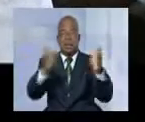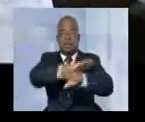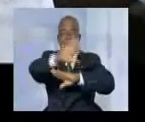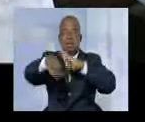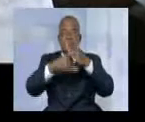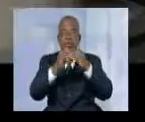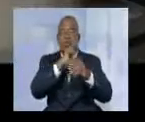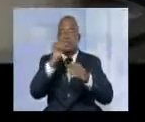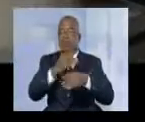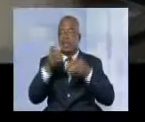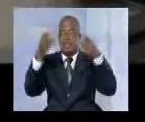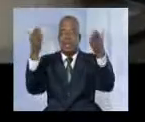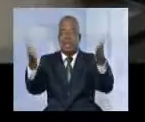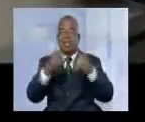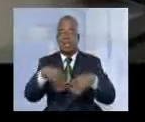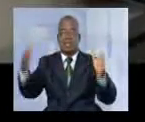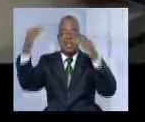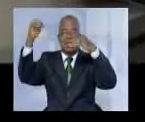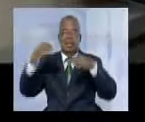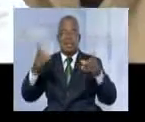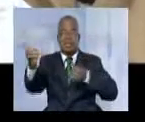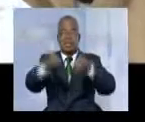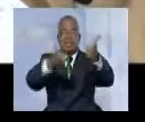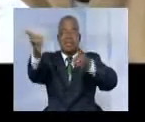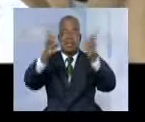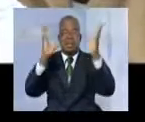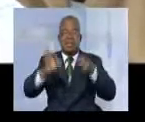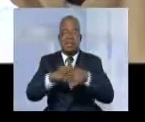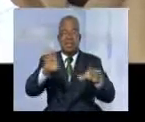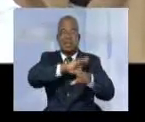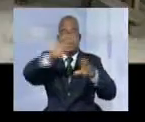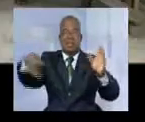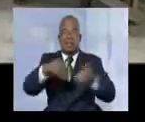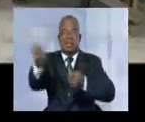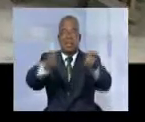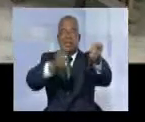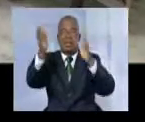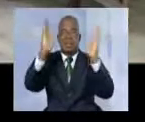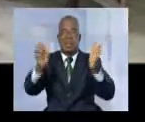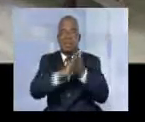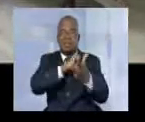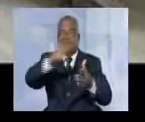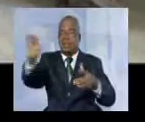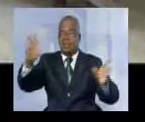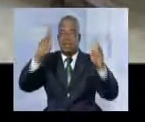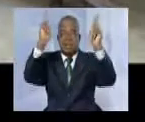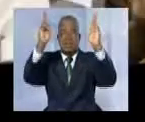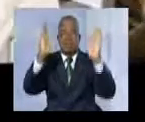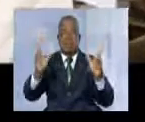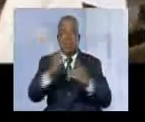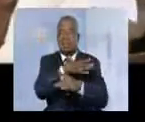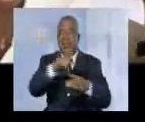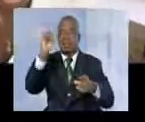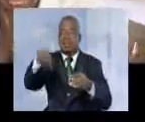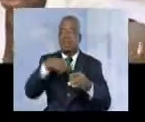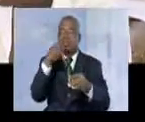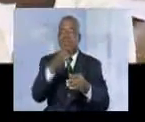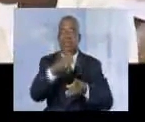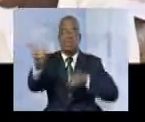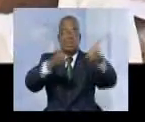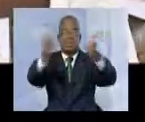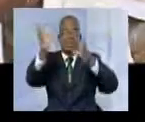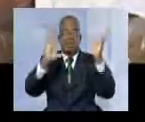monde est à son poste. Chef d'établissement, membre de l'administration, élèves et professeurs. Le proviseur souligne que la grève n'a pas été suivie